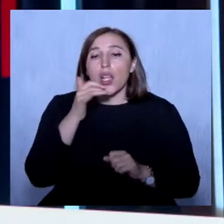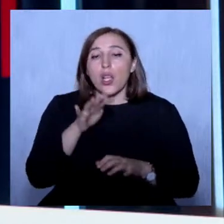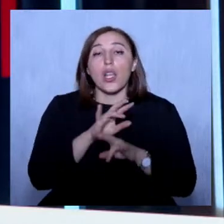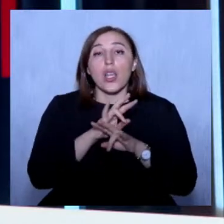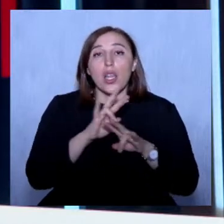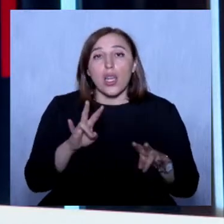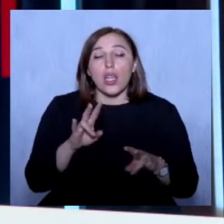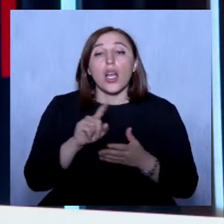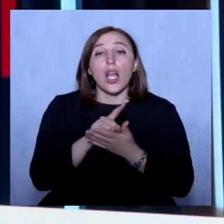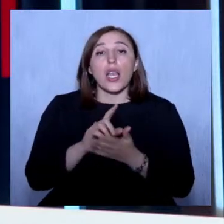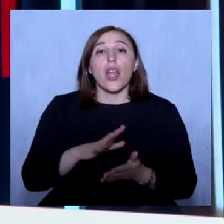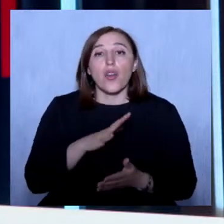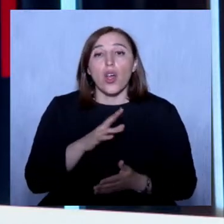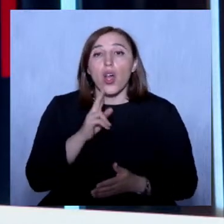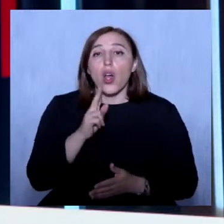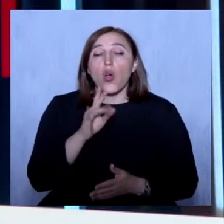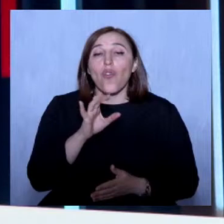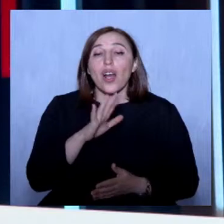Հաստանցի